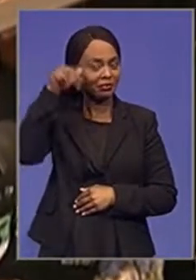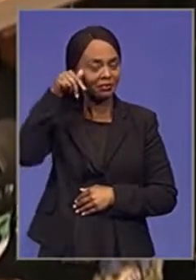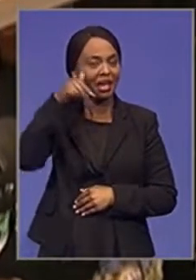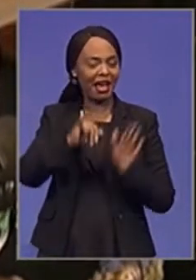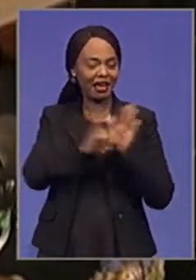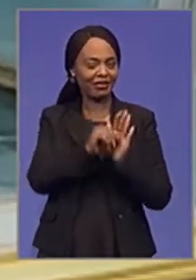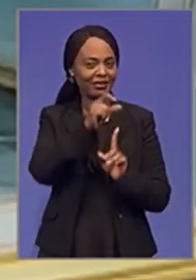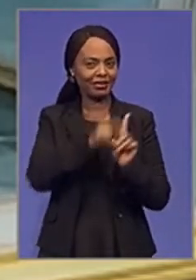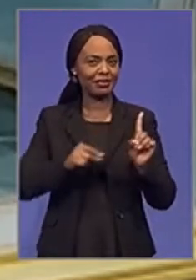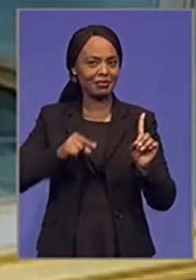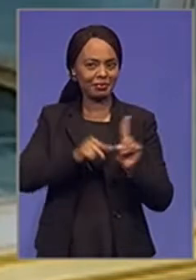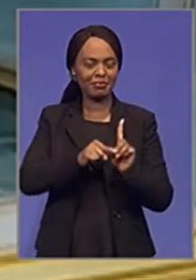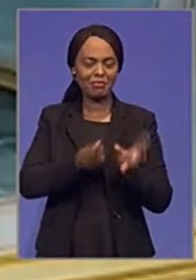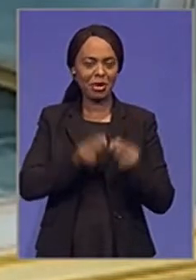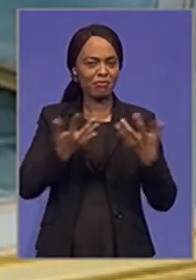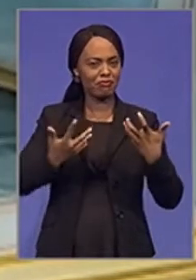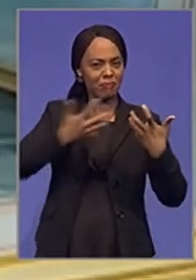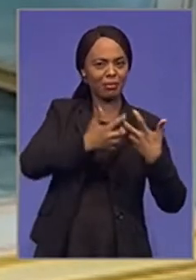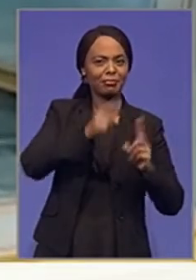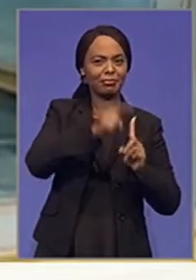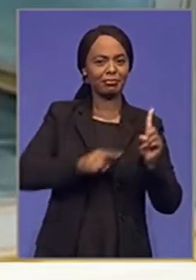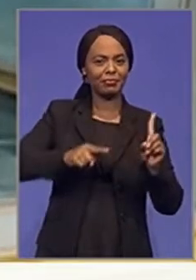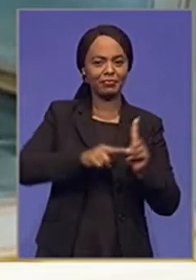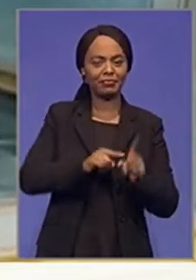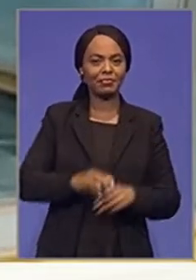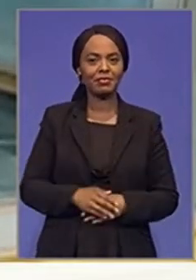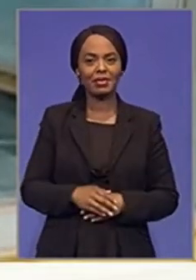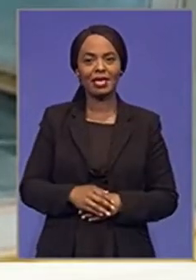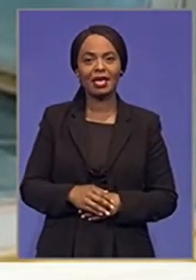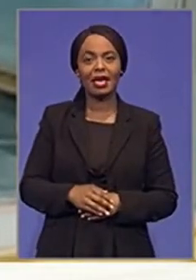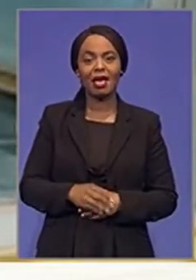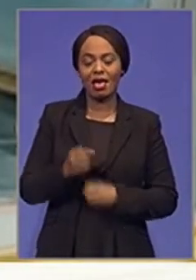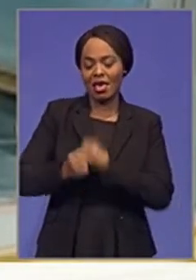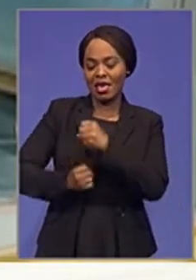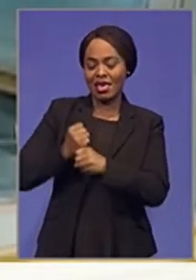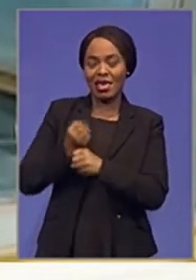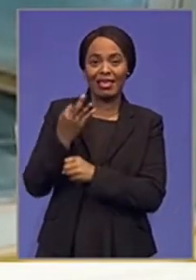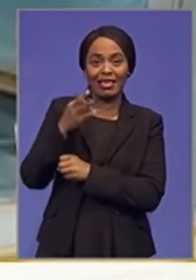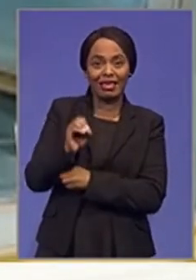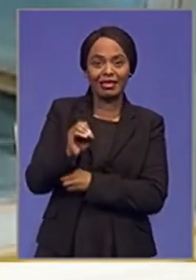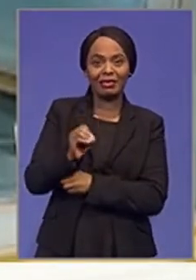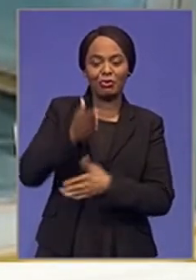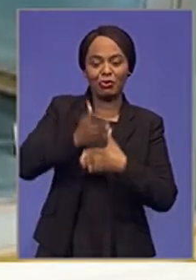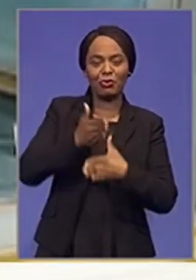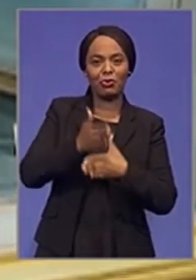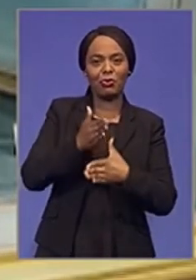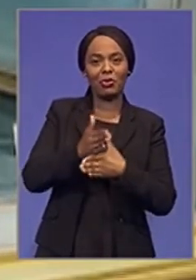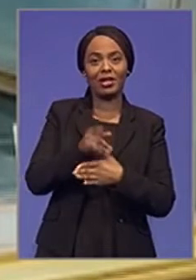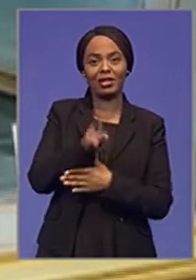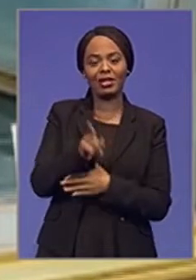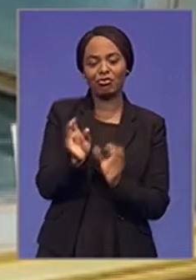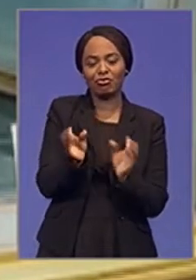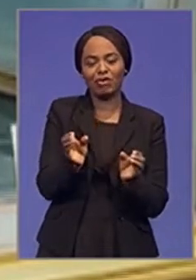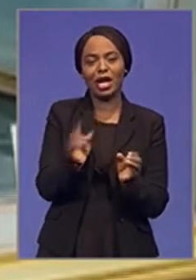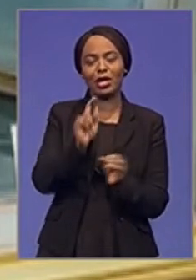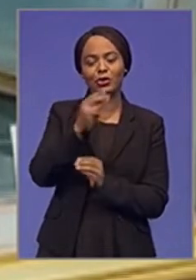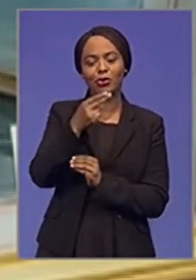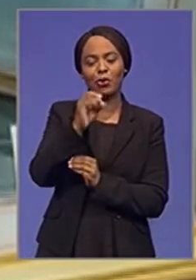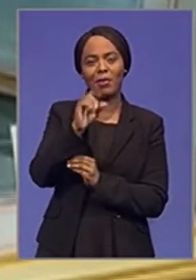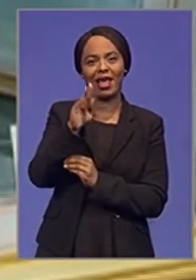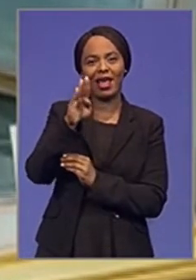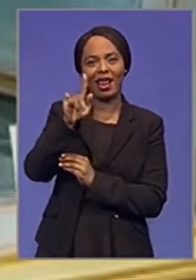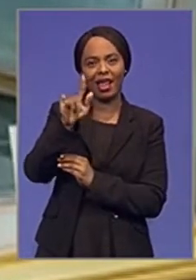go nna go tlhompha le go apara leleme la borena mengwaga ya go feta ya 30 o ga setša setiši sa Thobela FM belo re ya go